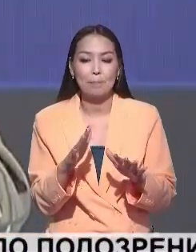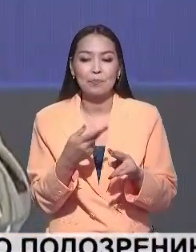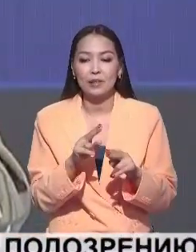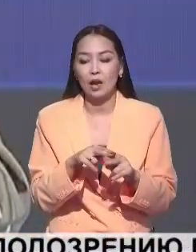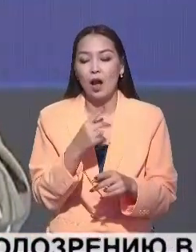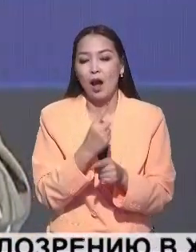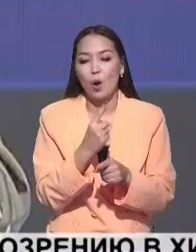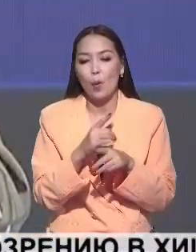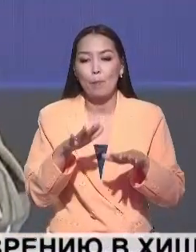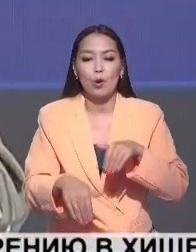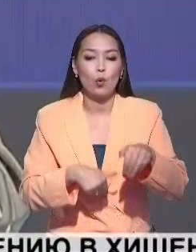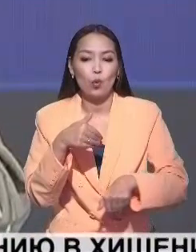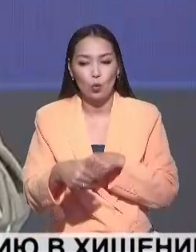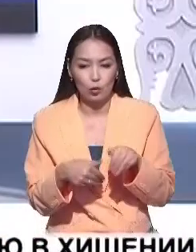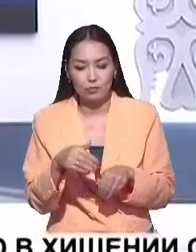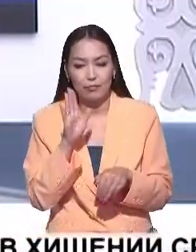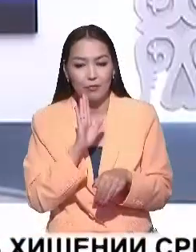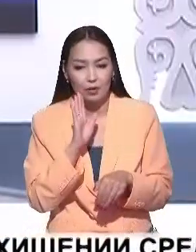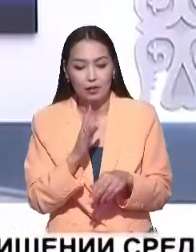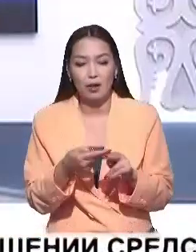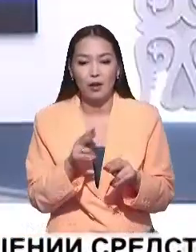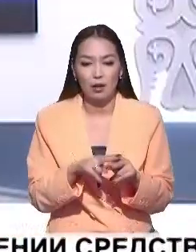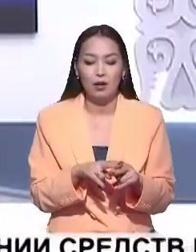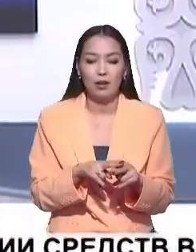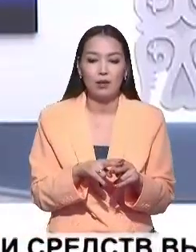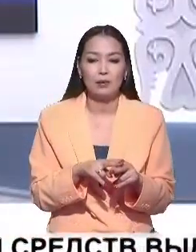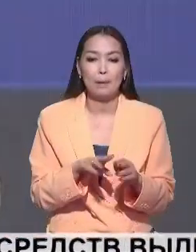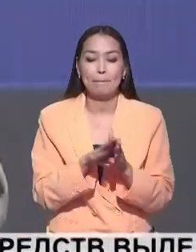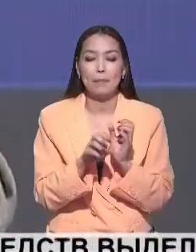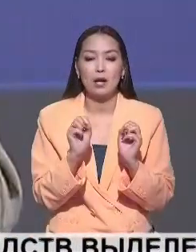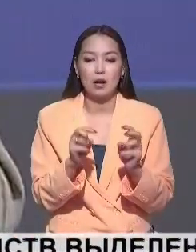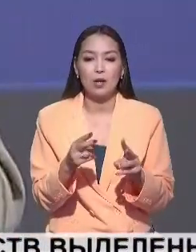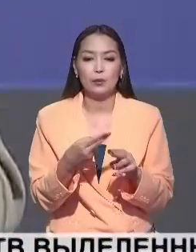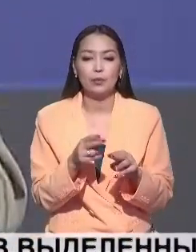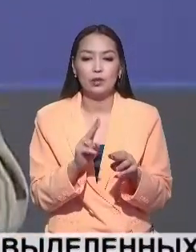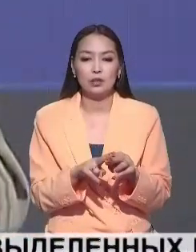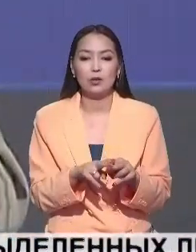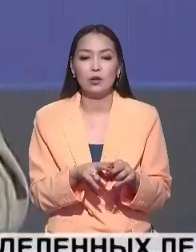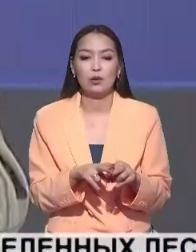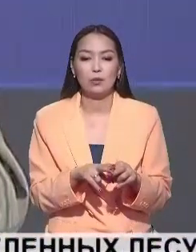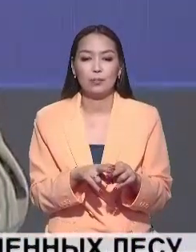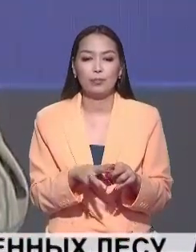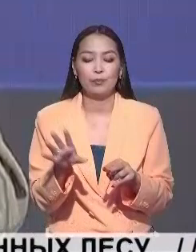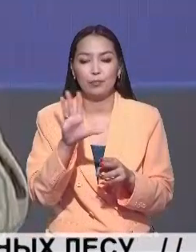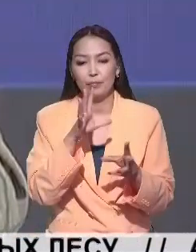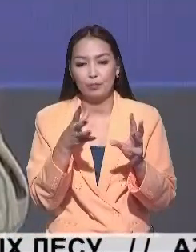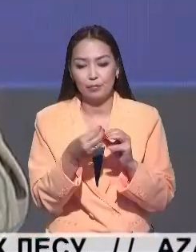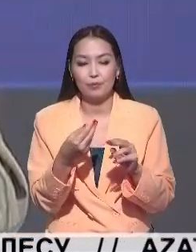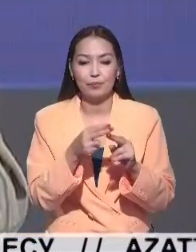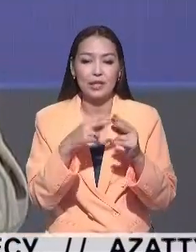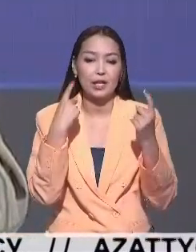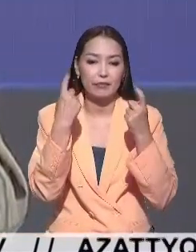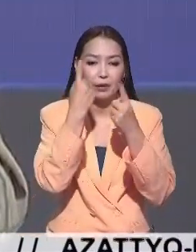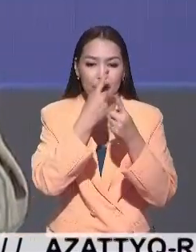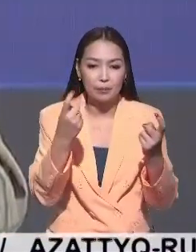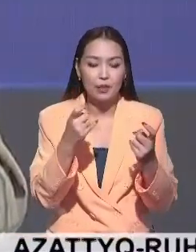несанкционированных, а необорудованных источниках воды. Сведения о безопасных местах размещаются в источниках средствах массовой информации и